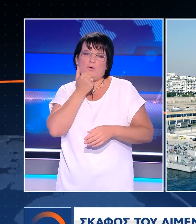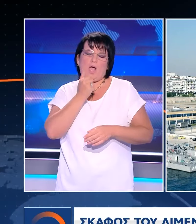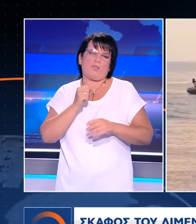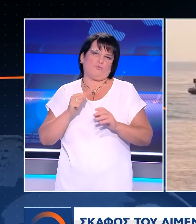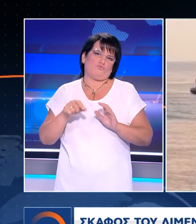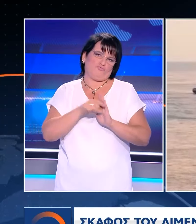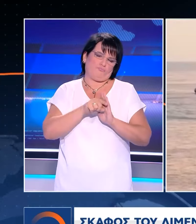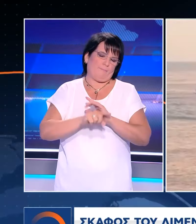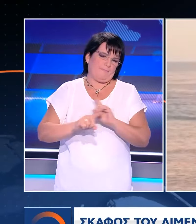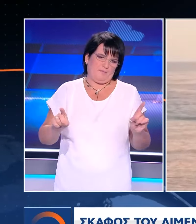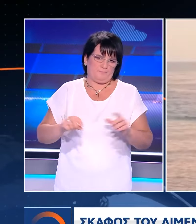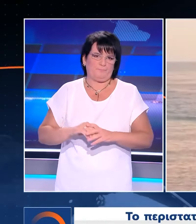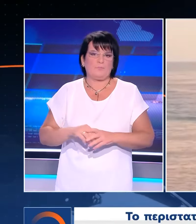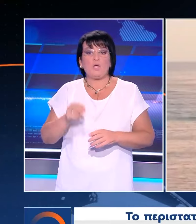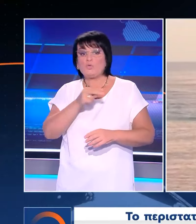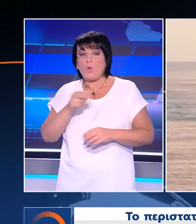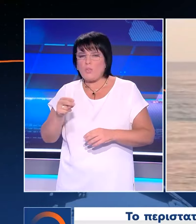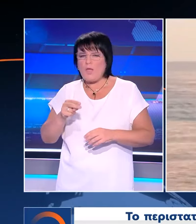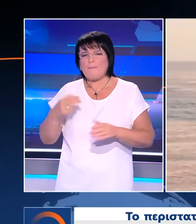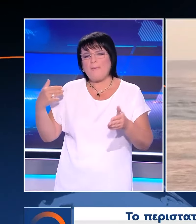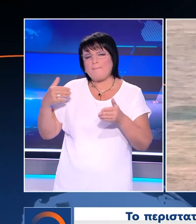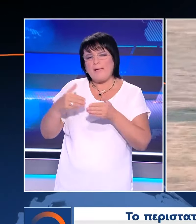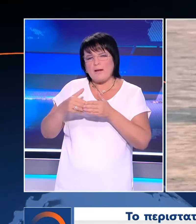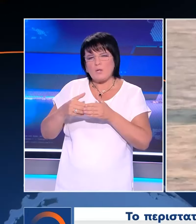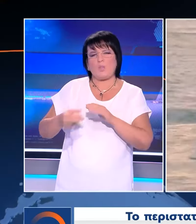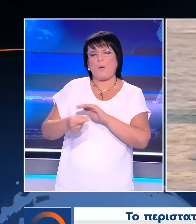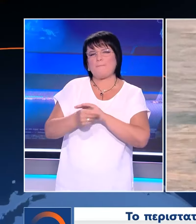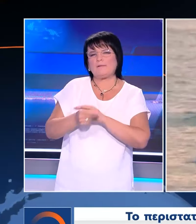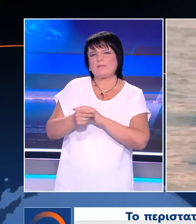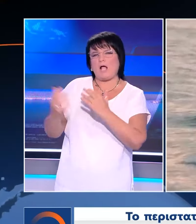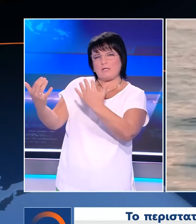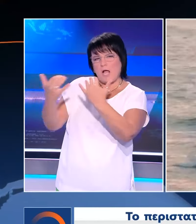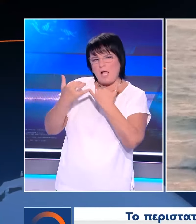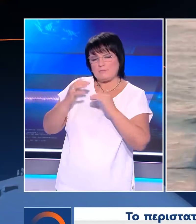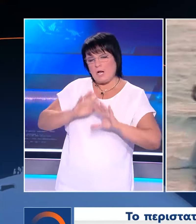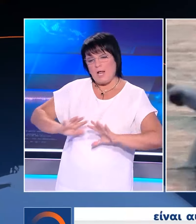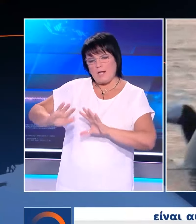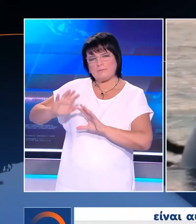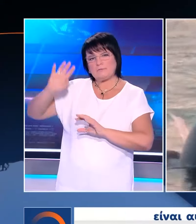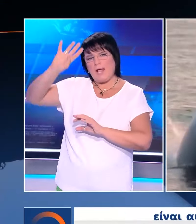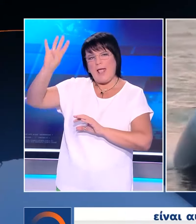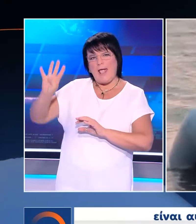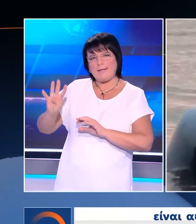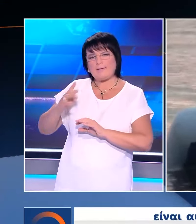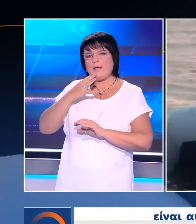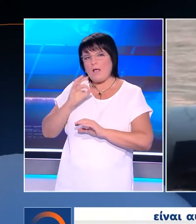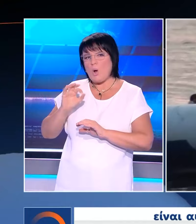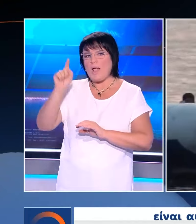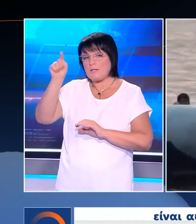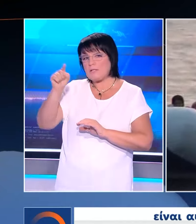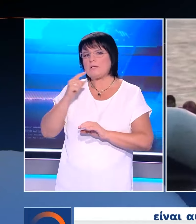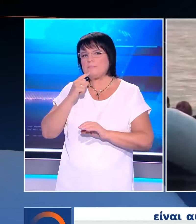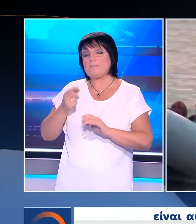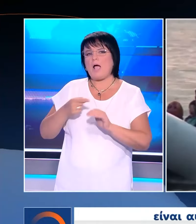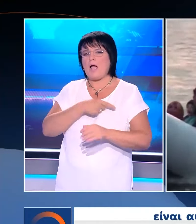εντυπώσεις το περιστατικό αυτό έρχεται σε μία περίοδο που οι μεταναστευτικές ροές στο νότιο αιγαίο είναι αυξημένες με τους διακινητές να